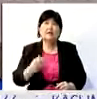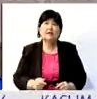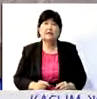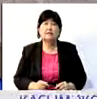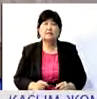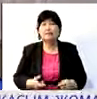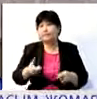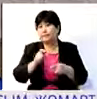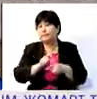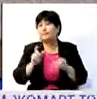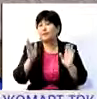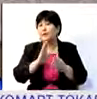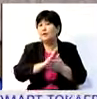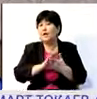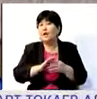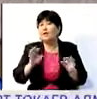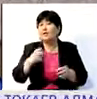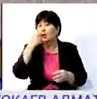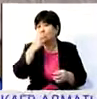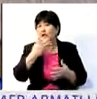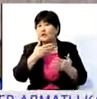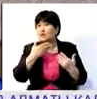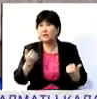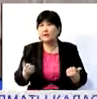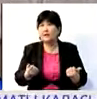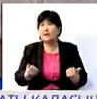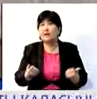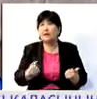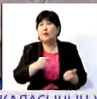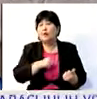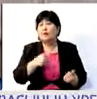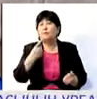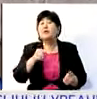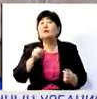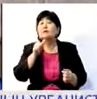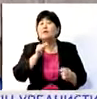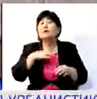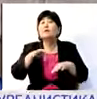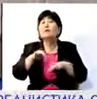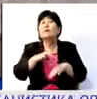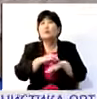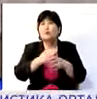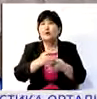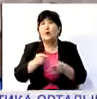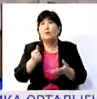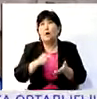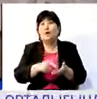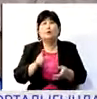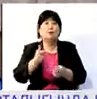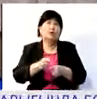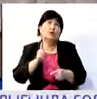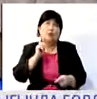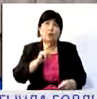Өте табиғи таза, ешқандай іш шығармай, іш шықпайтын, өзің бір рет пайдаланып көргесін. Бағасы да өте